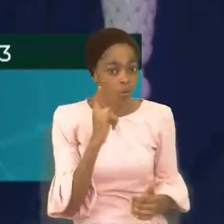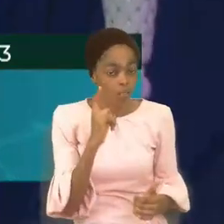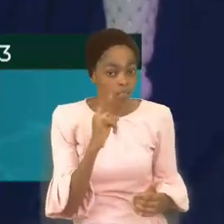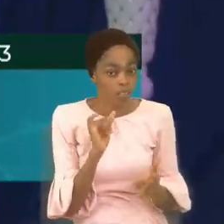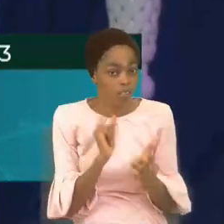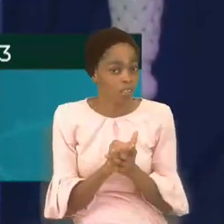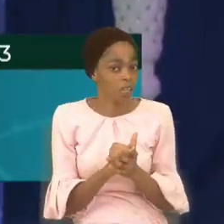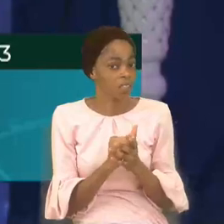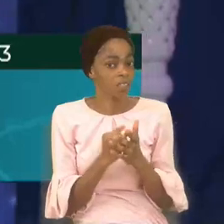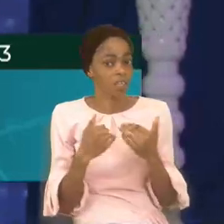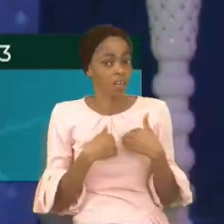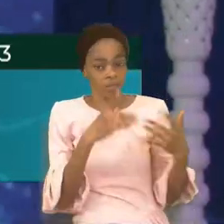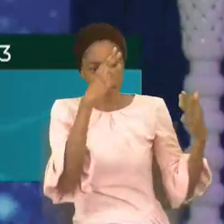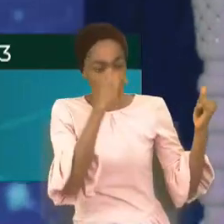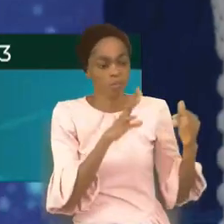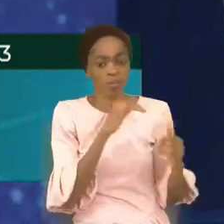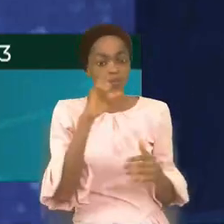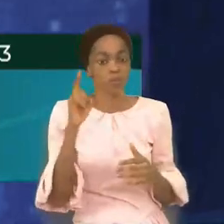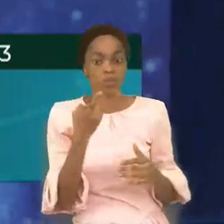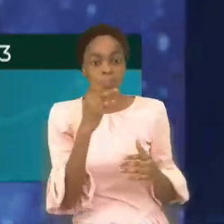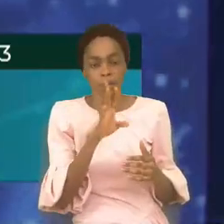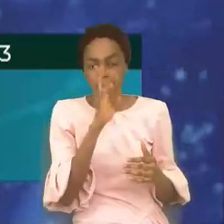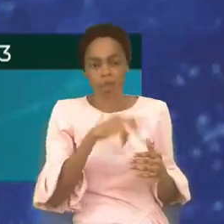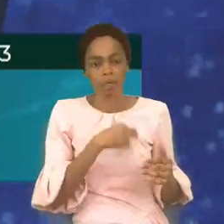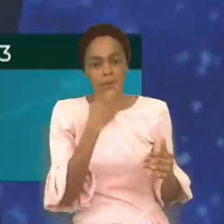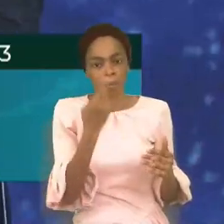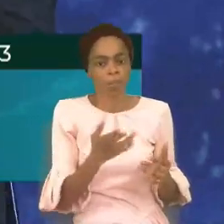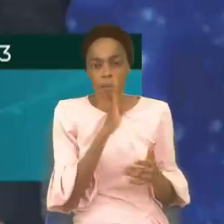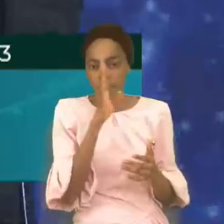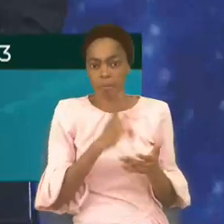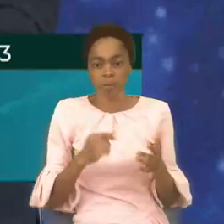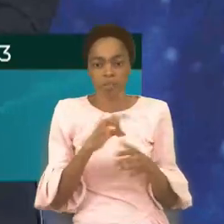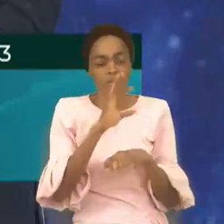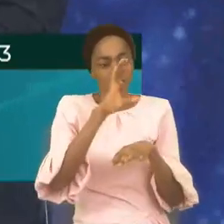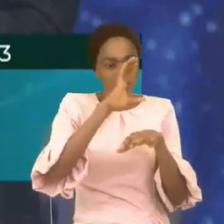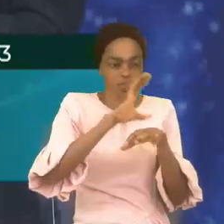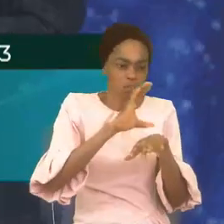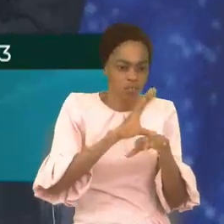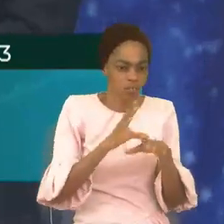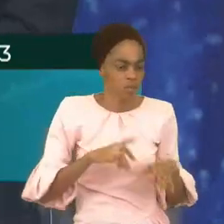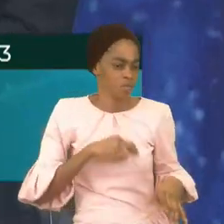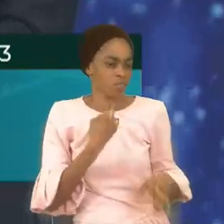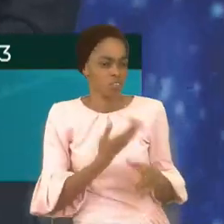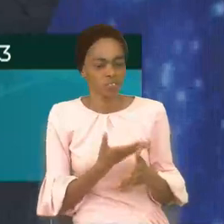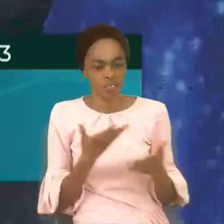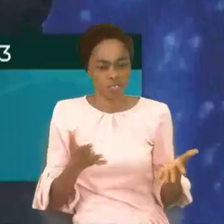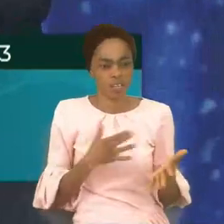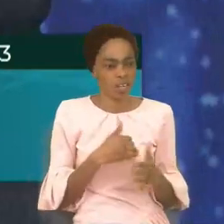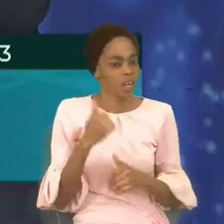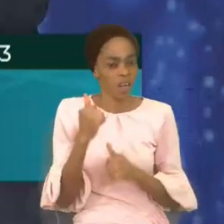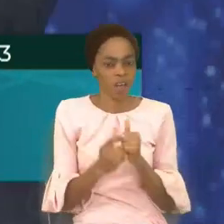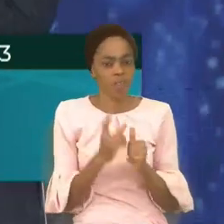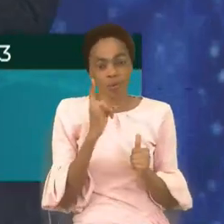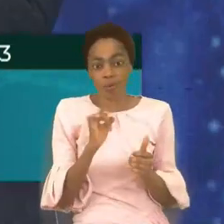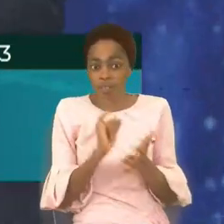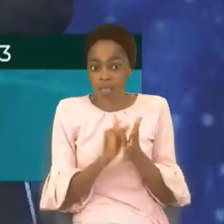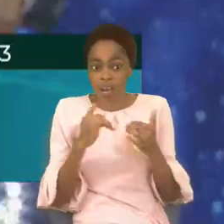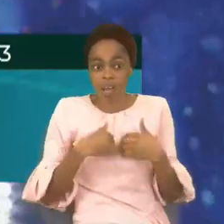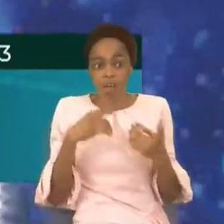d'être religieux ici et de faire partie de l'Église ici-bas, d'être religieux ici, quiconque a